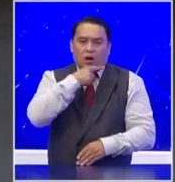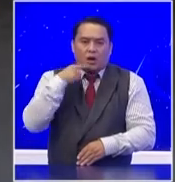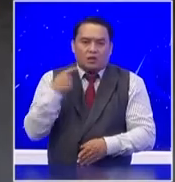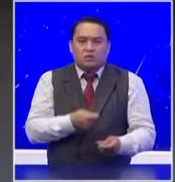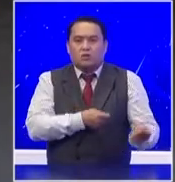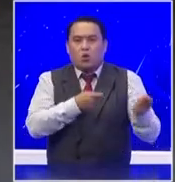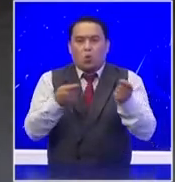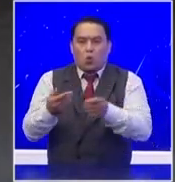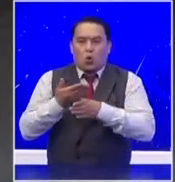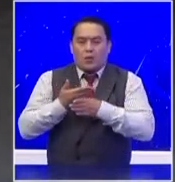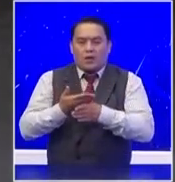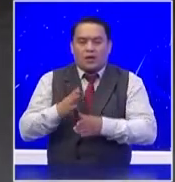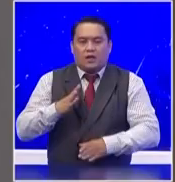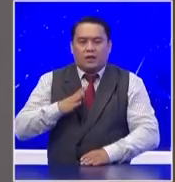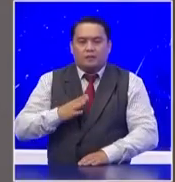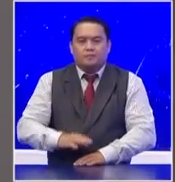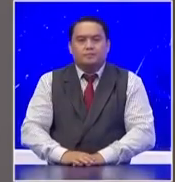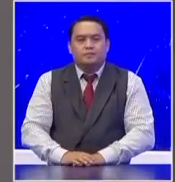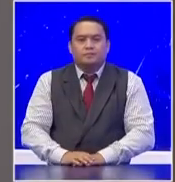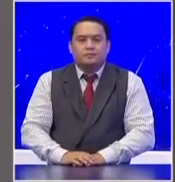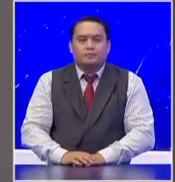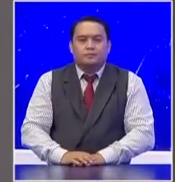елінен гуманитарлық көмек келген.